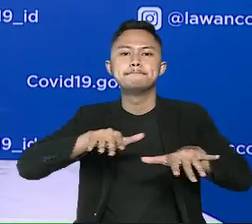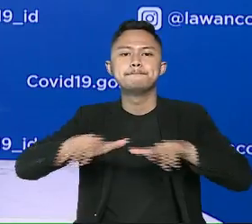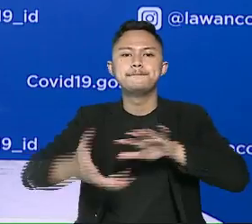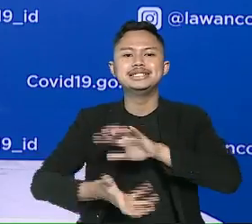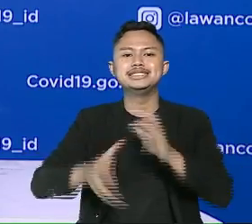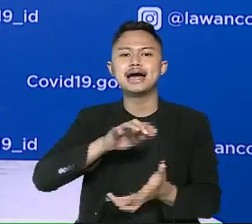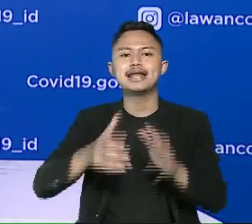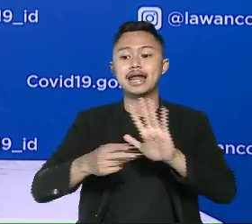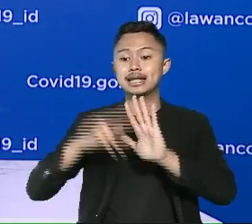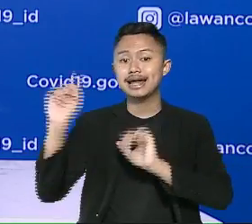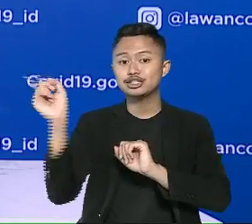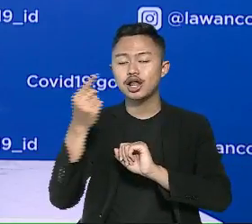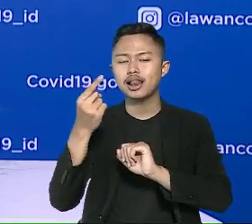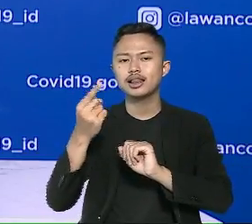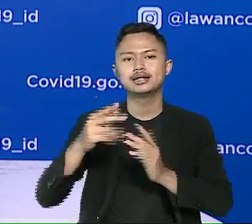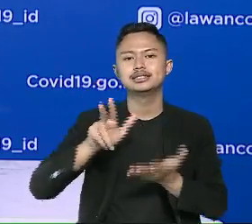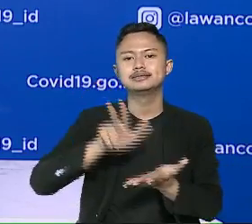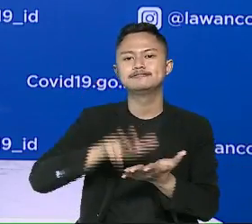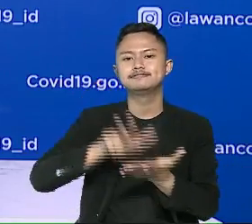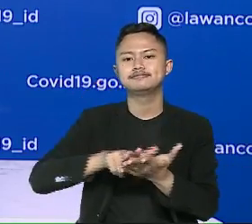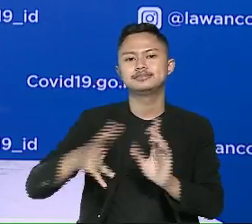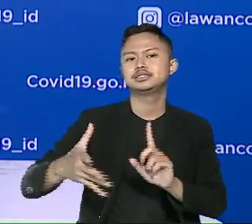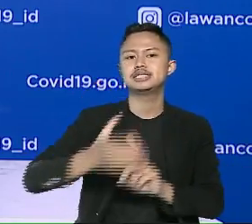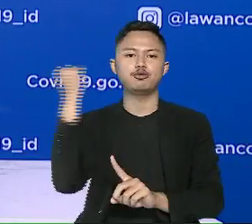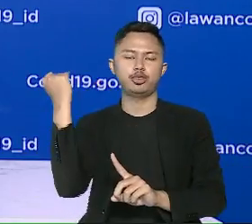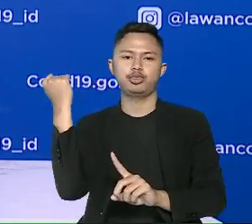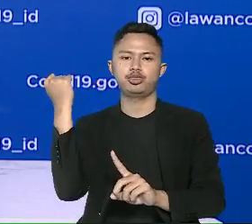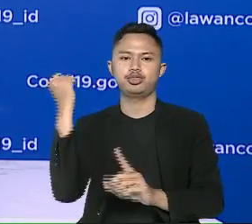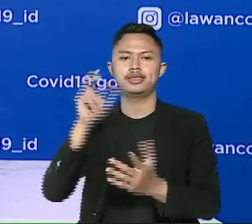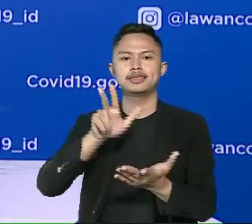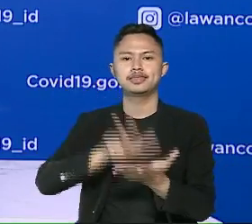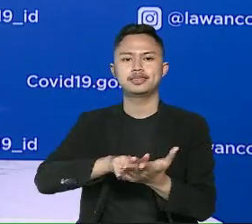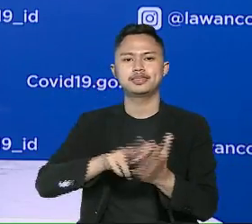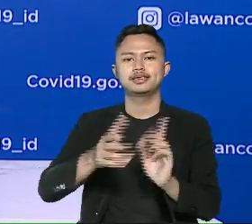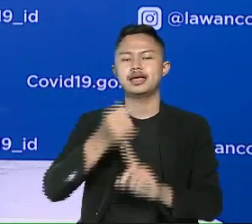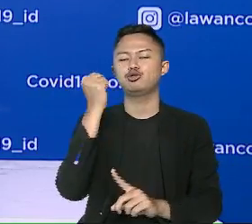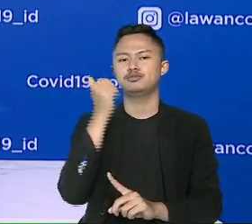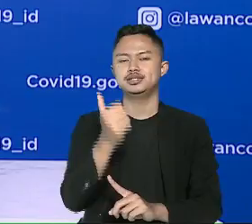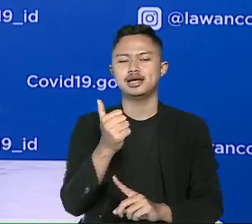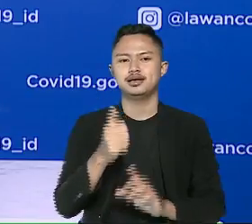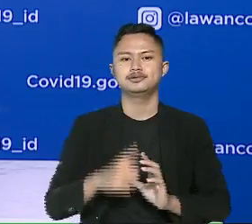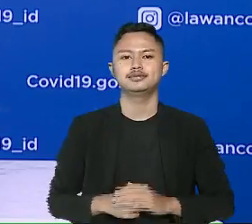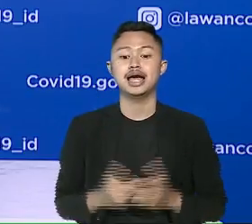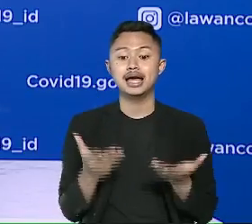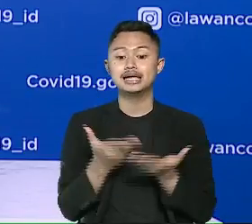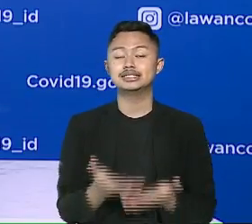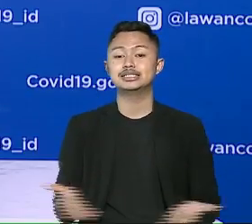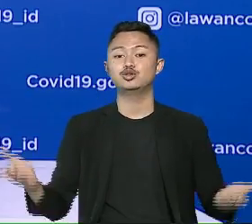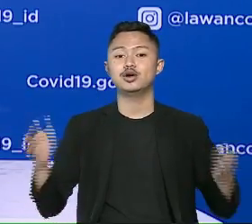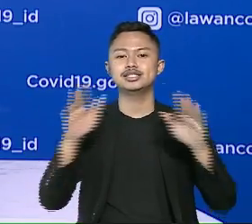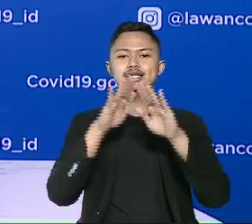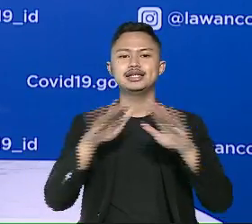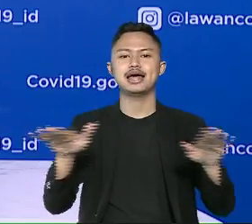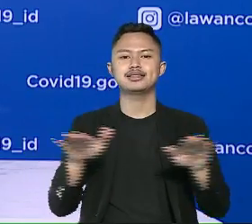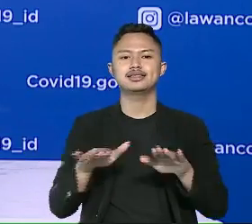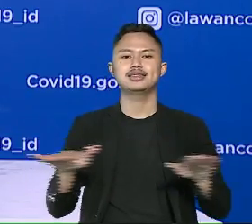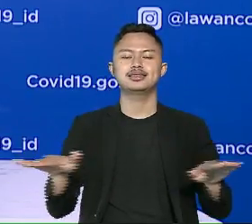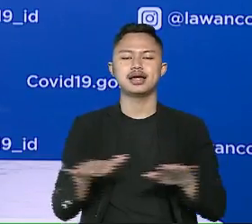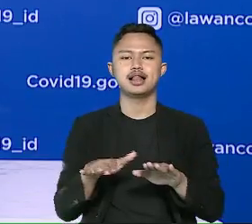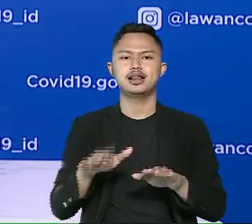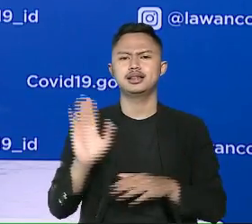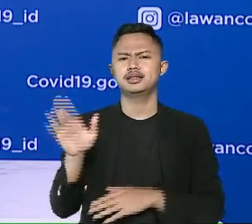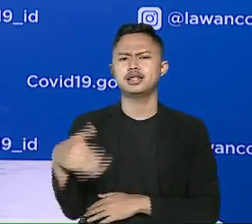dan kedaruratan kesehatan masyarakat. Yang kedua, menjelang masa Natal dan Tahun Baru, kebijakan akan